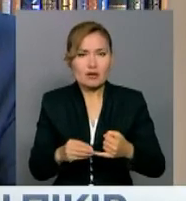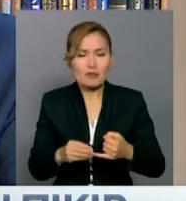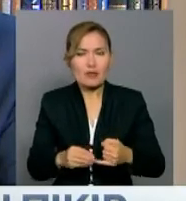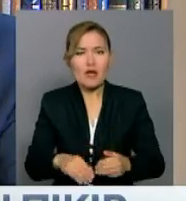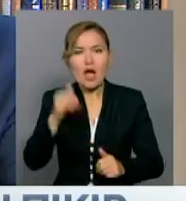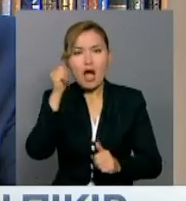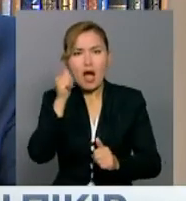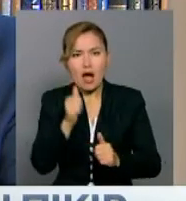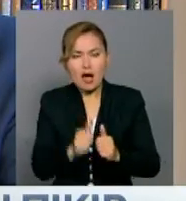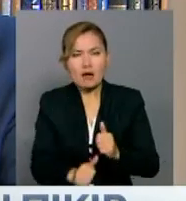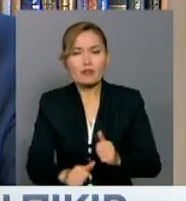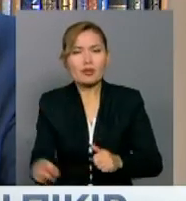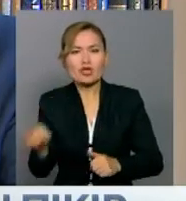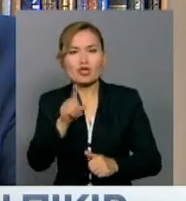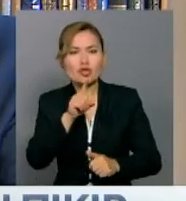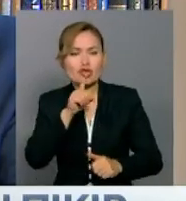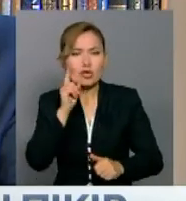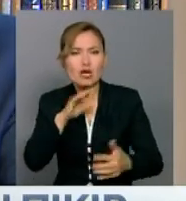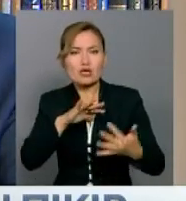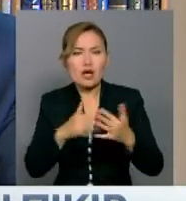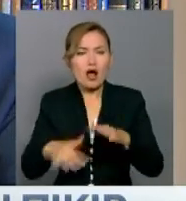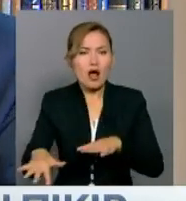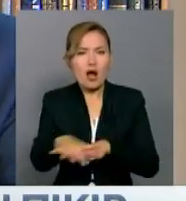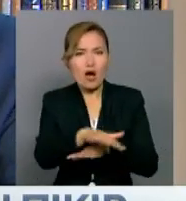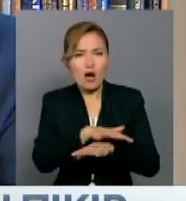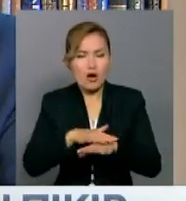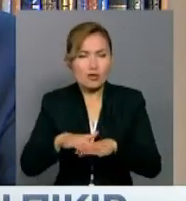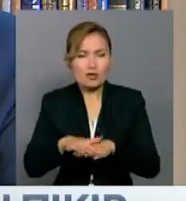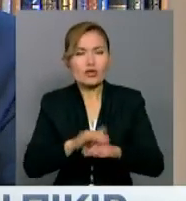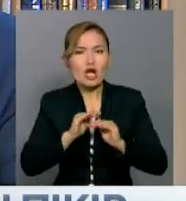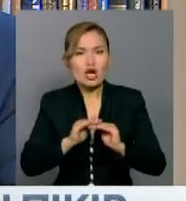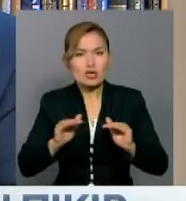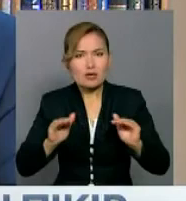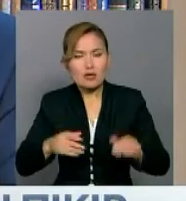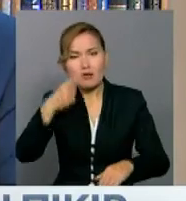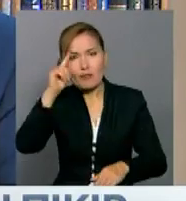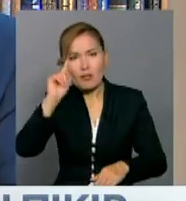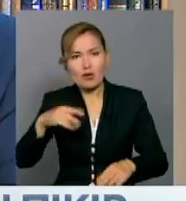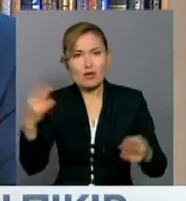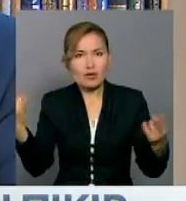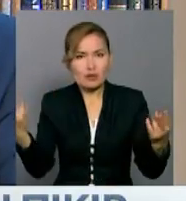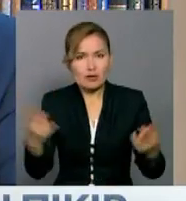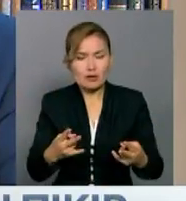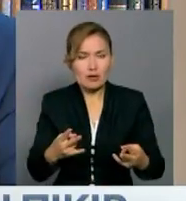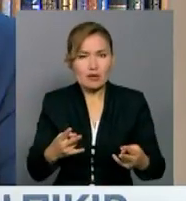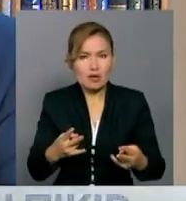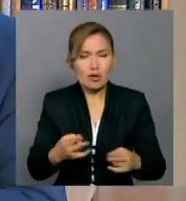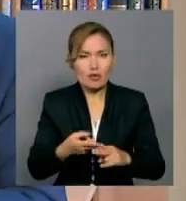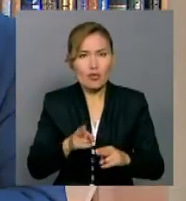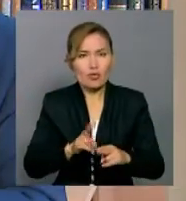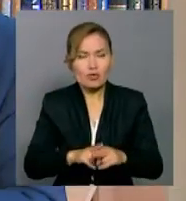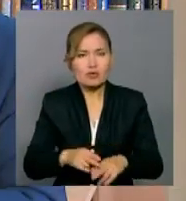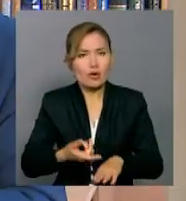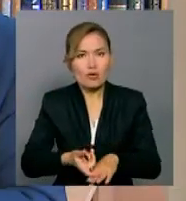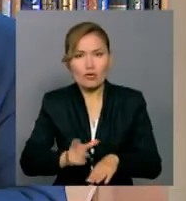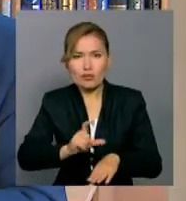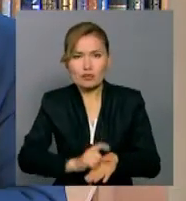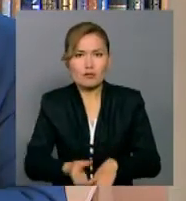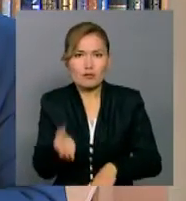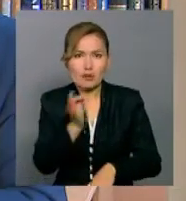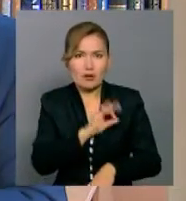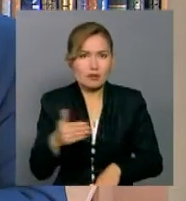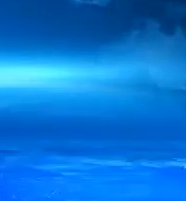әрбір жасыл ауылдың тұрғындары жалпы жас ұрпақ біліп өссе, ол әрине қоғам үшін, мемлекет үшін пайдалы болар